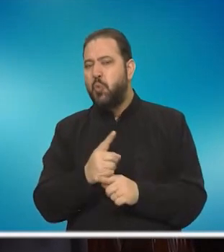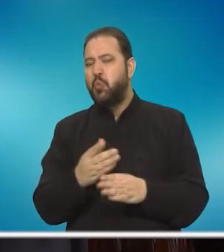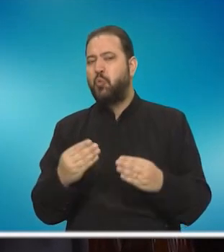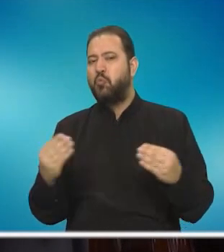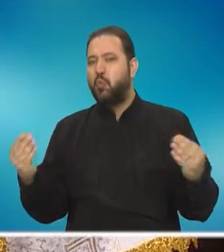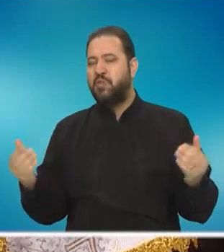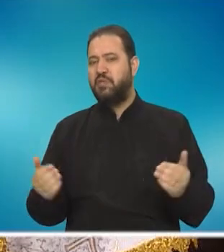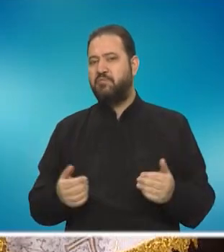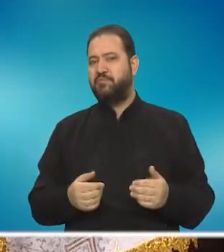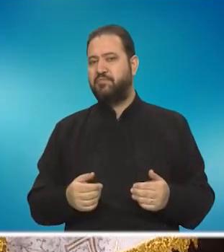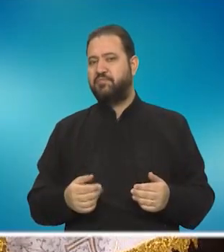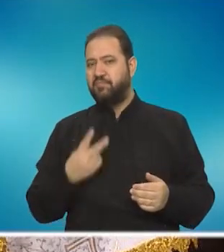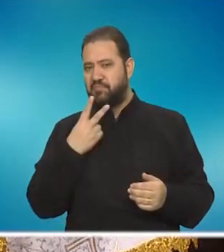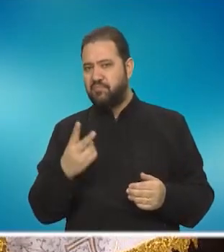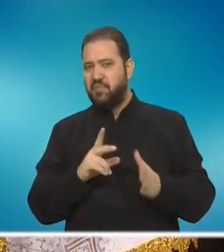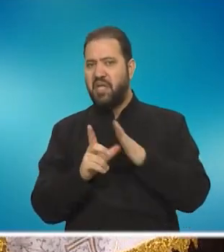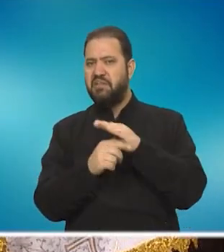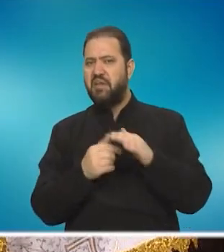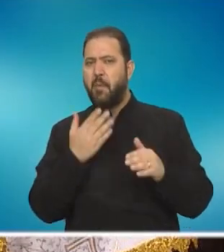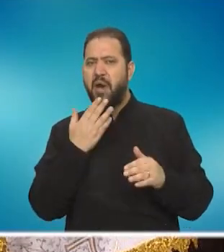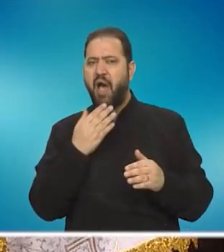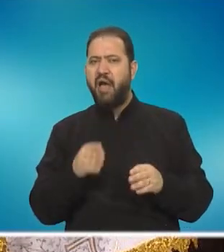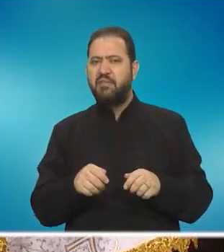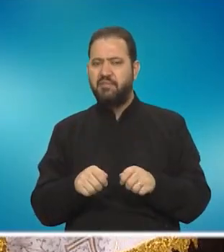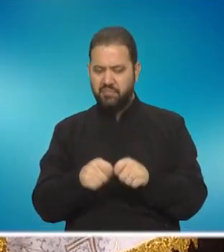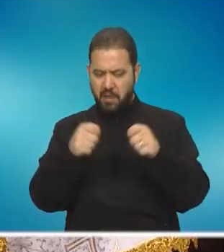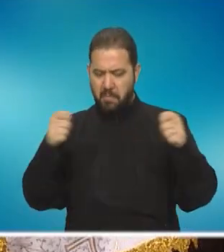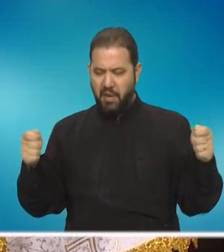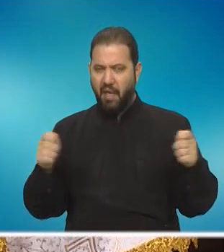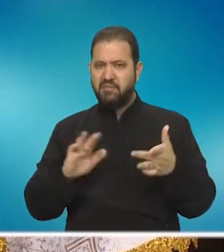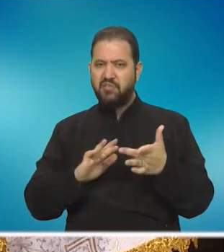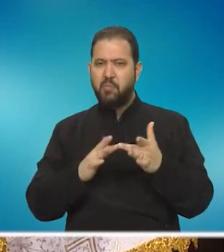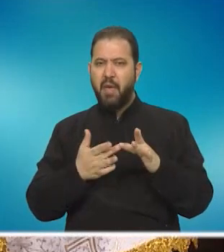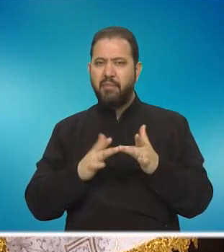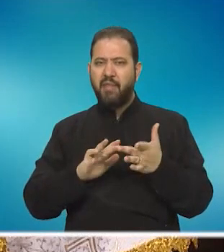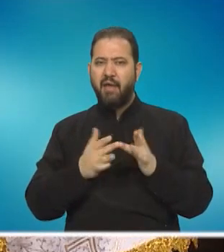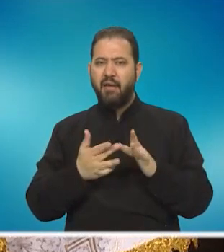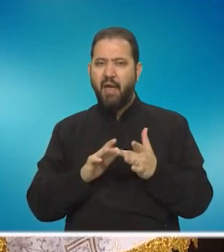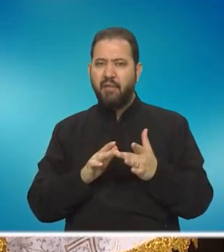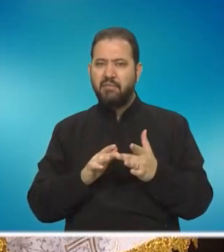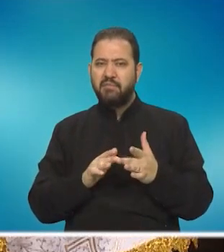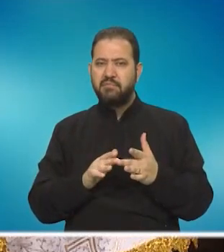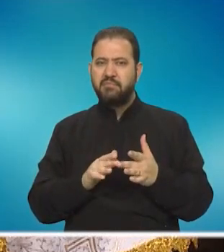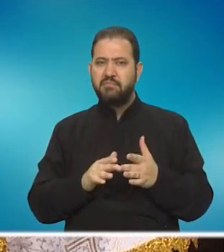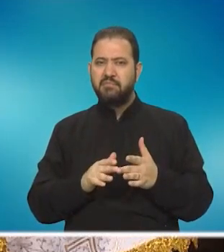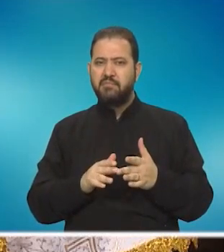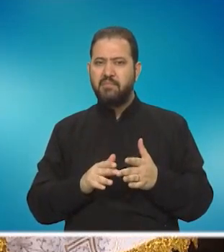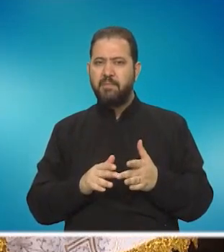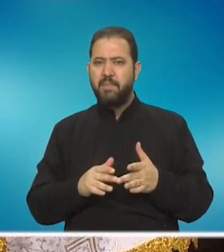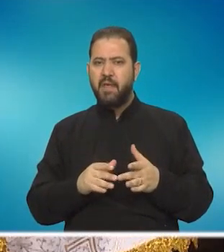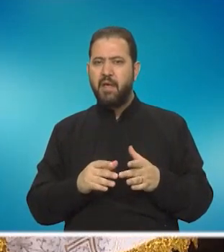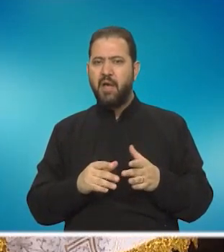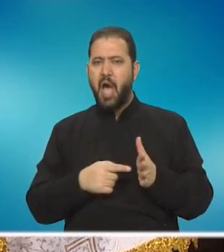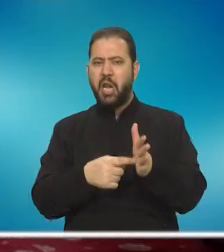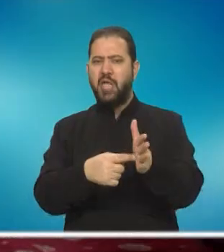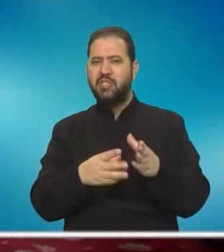materialism. Vedem, din păcate, și în mass media și nu numai promovate tot felul de personaje care sunt atrase